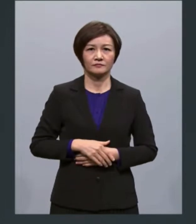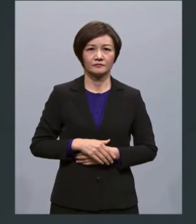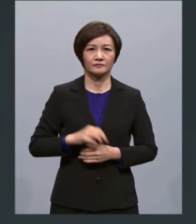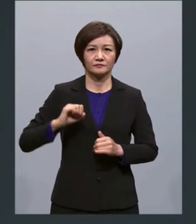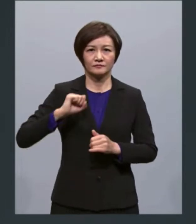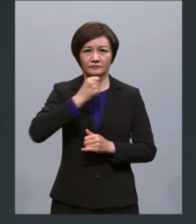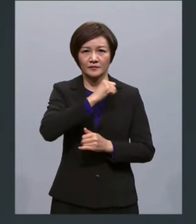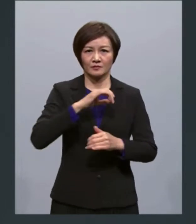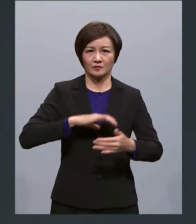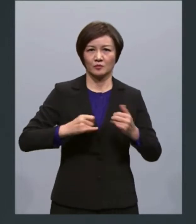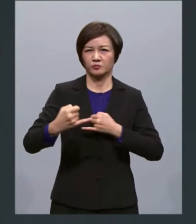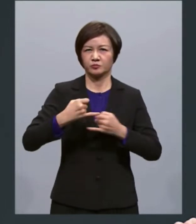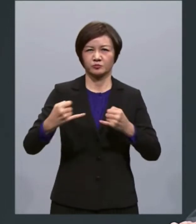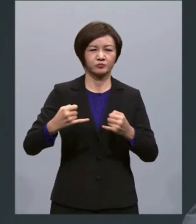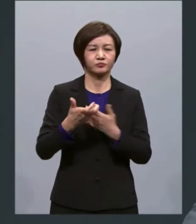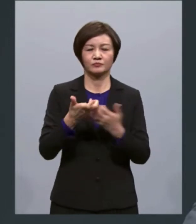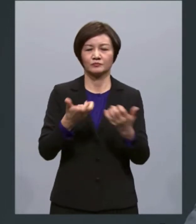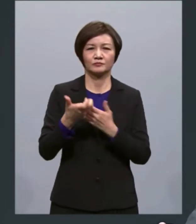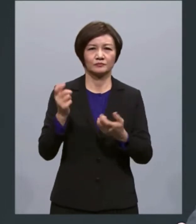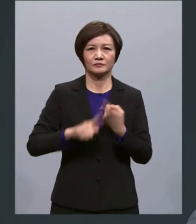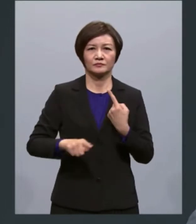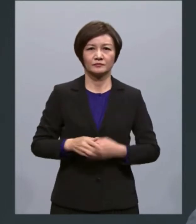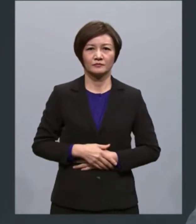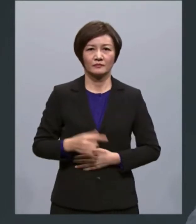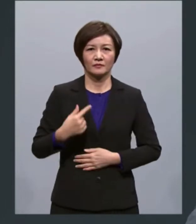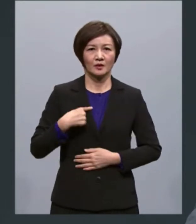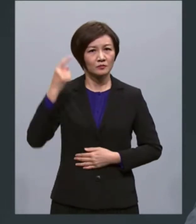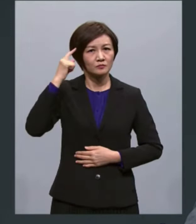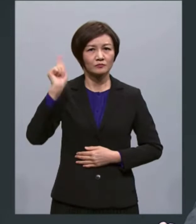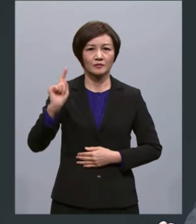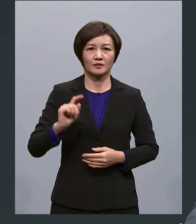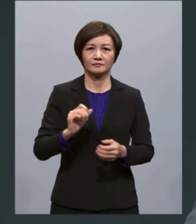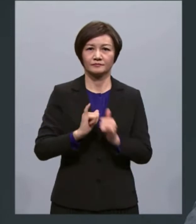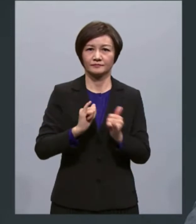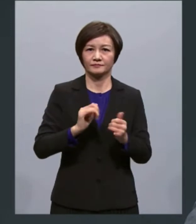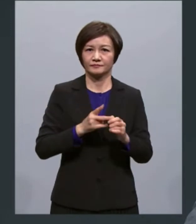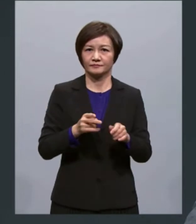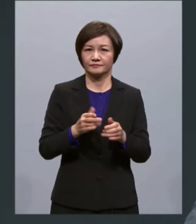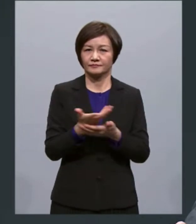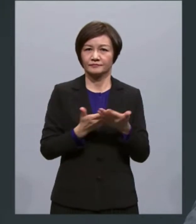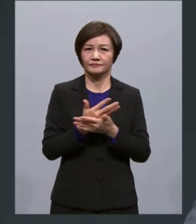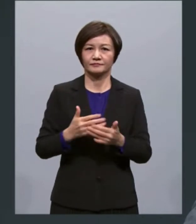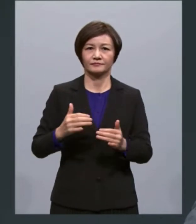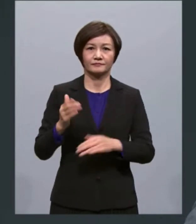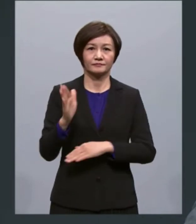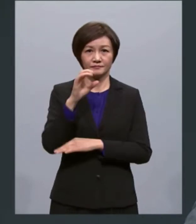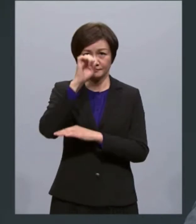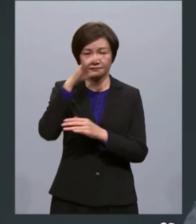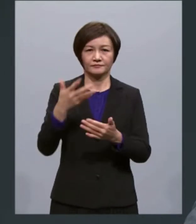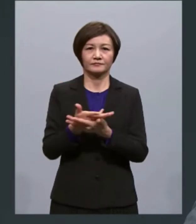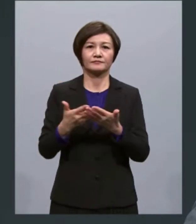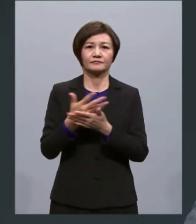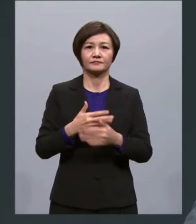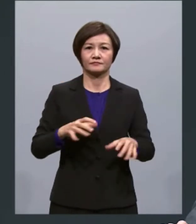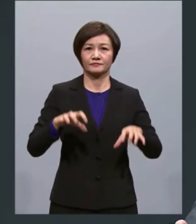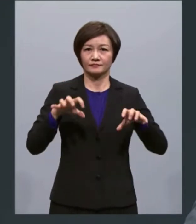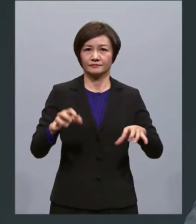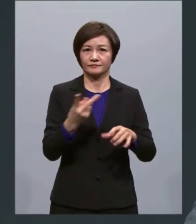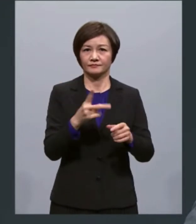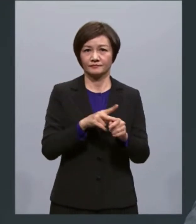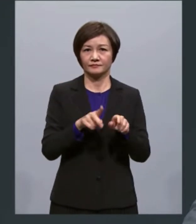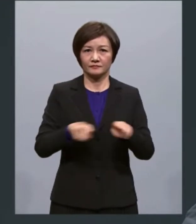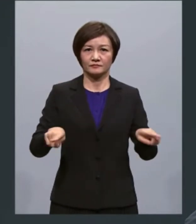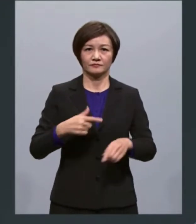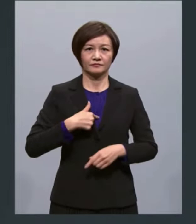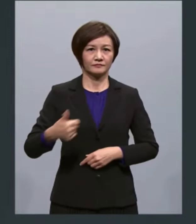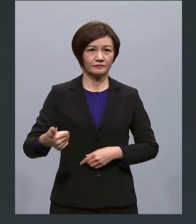内部更加分裂而已。我主张社会和谐、政党和解、两岸和平，这些都要靠彼此的善